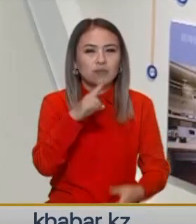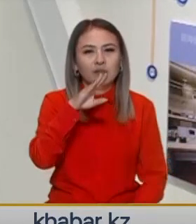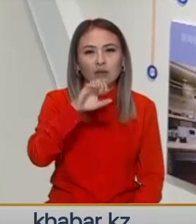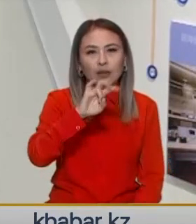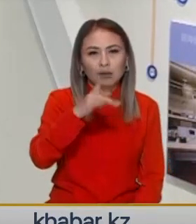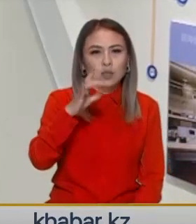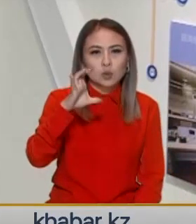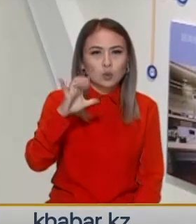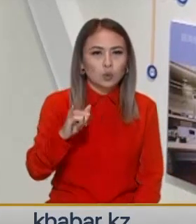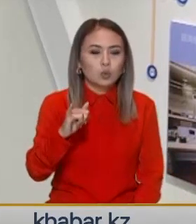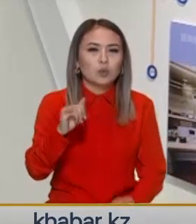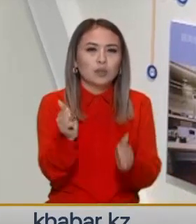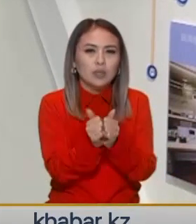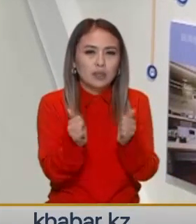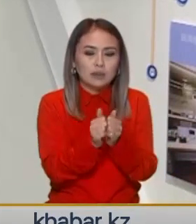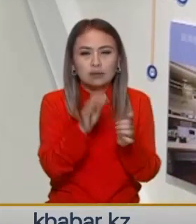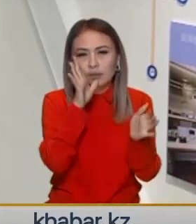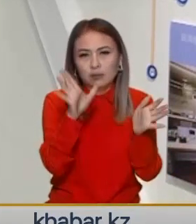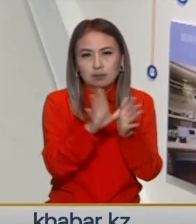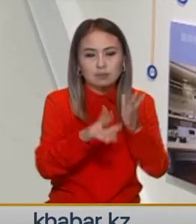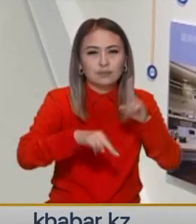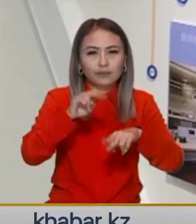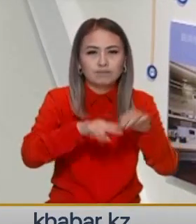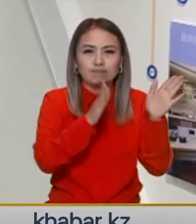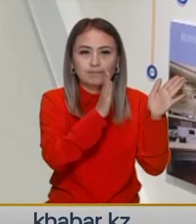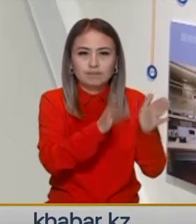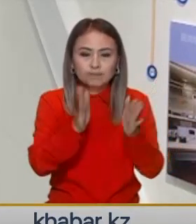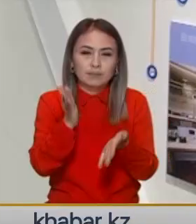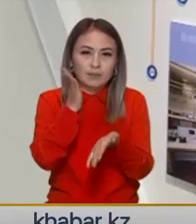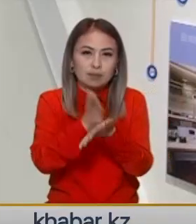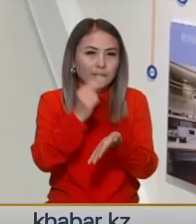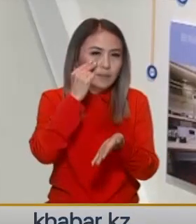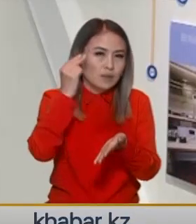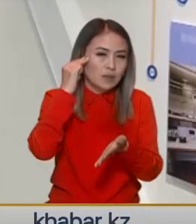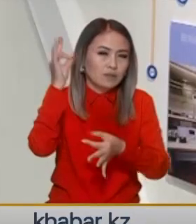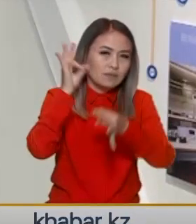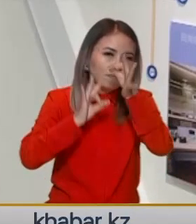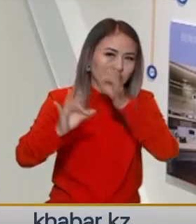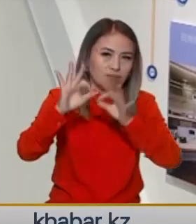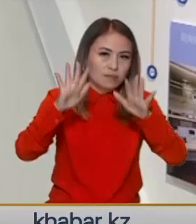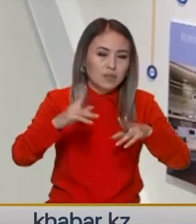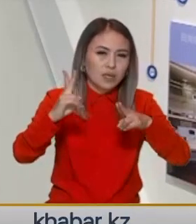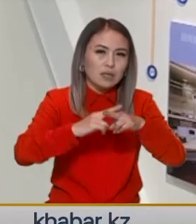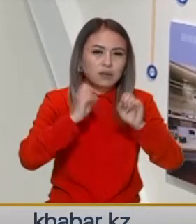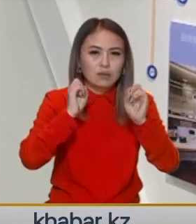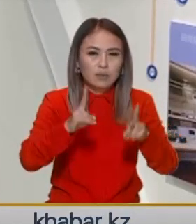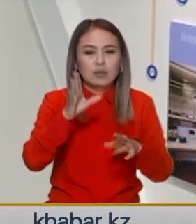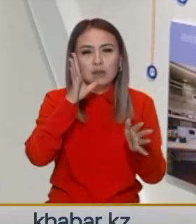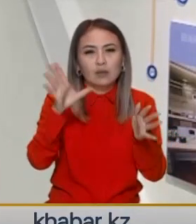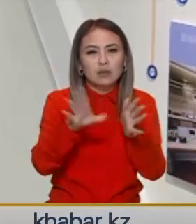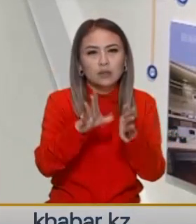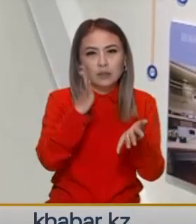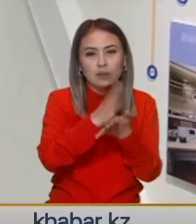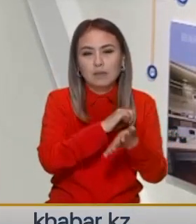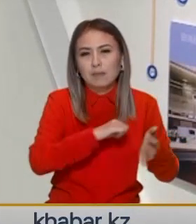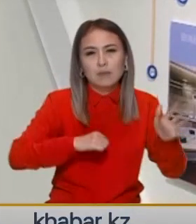провинциясының өнеркәсіптік және энергетикалық құрылымын реттеуге тиімді ықпал етті. Қытайдың шығысындағы энергетикалық қауіпсіздікті қамтамасыз етті.